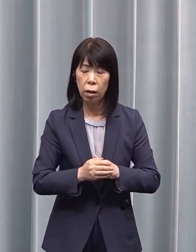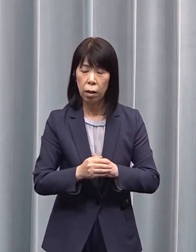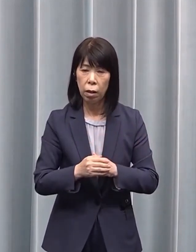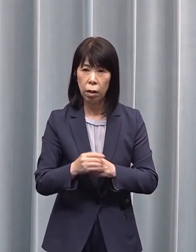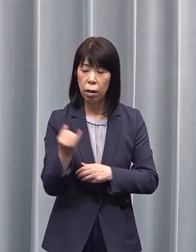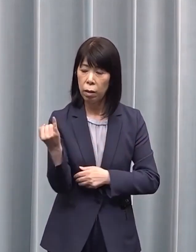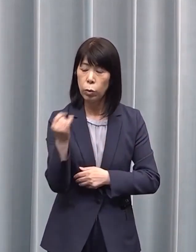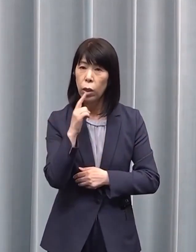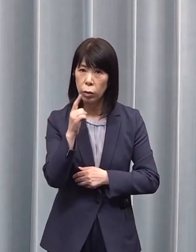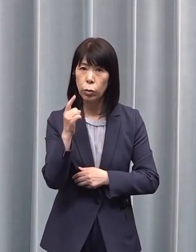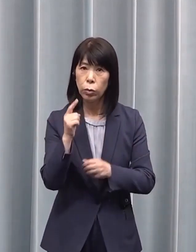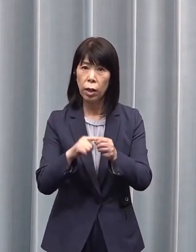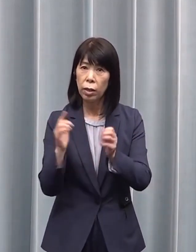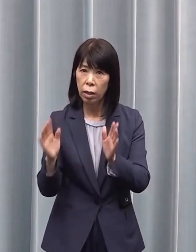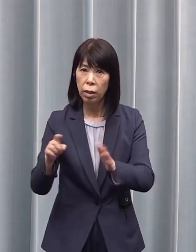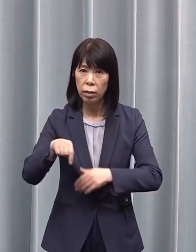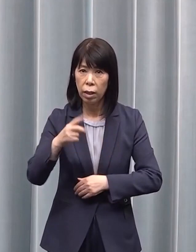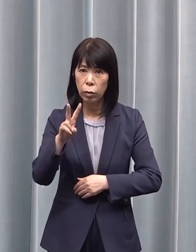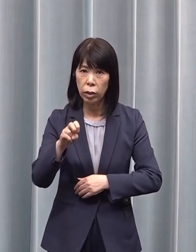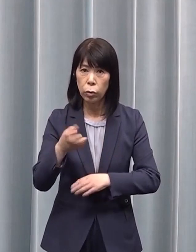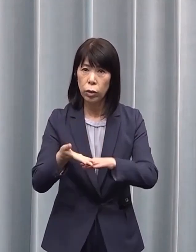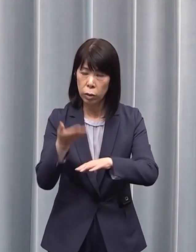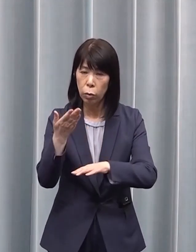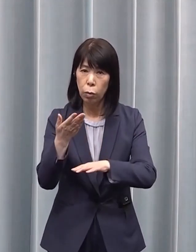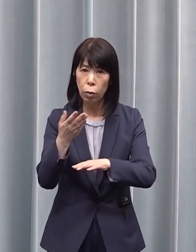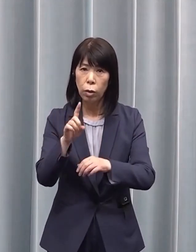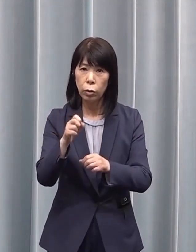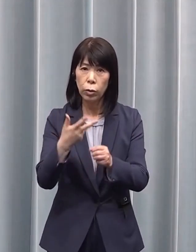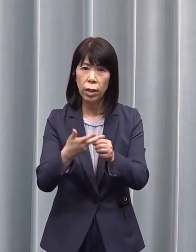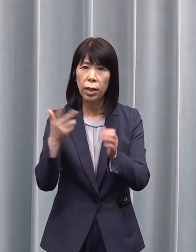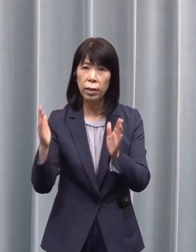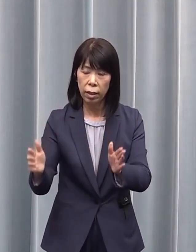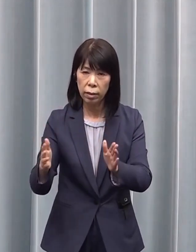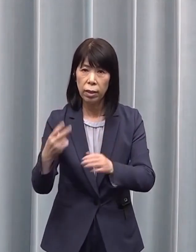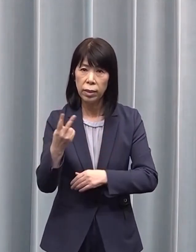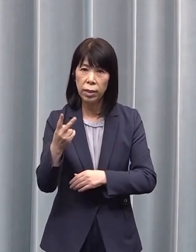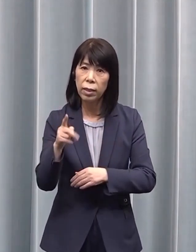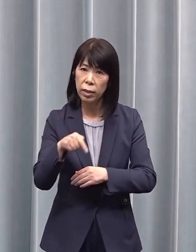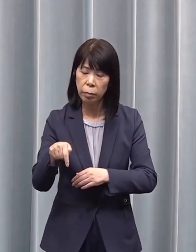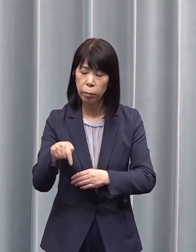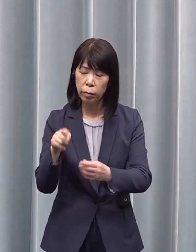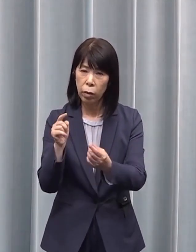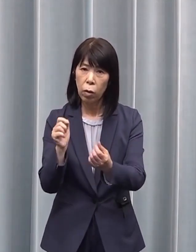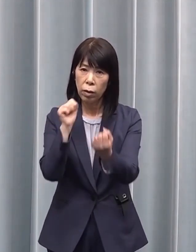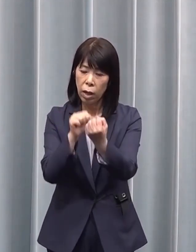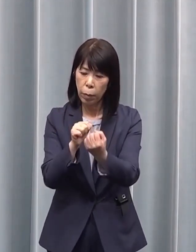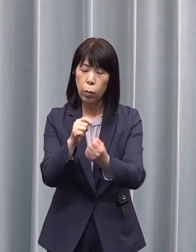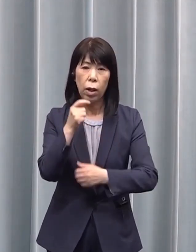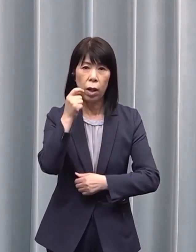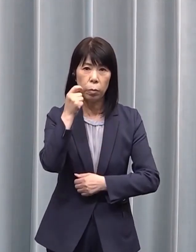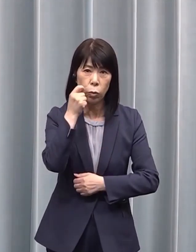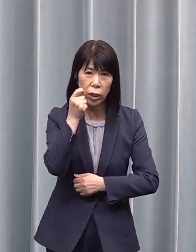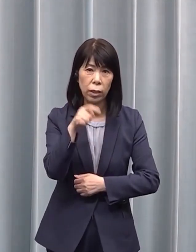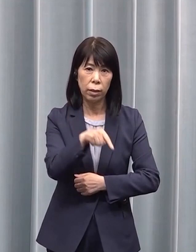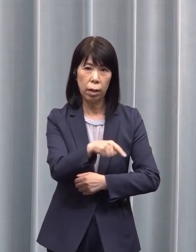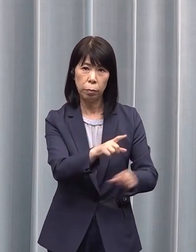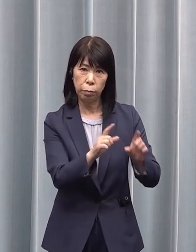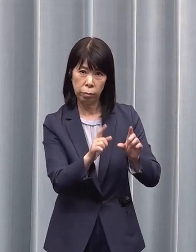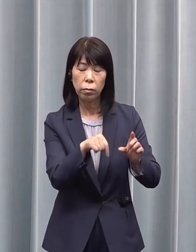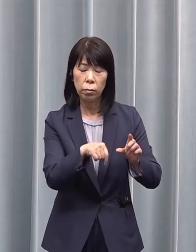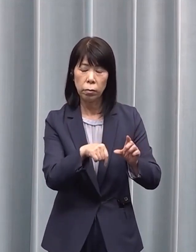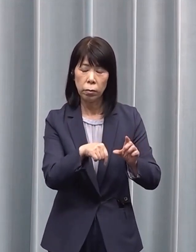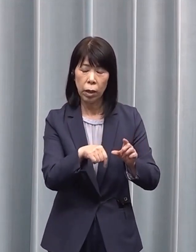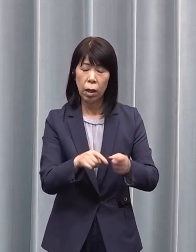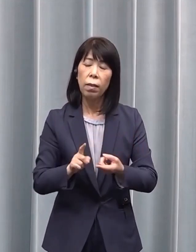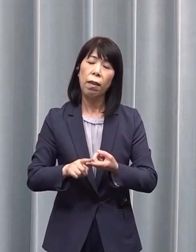件年間120件以上、17年間で2000件の対面はありえない数字だと、よほど適当な審査をしなければ